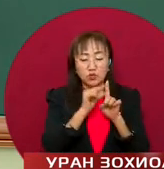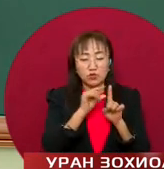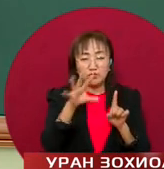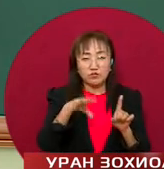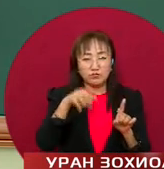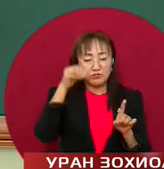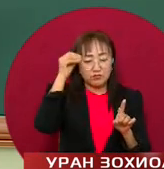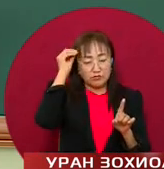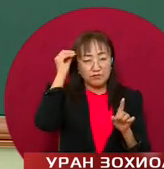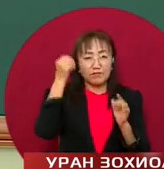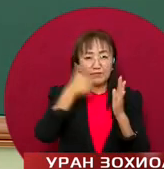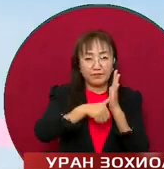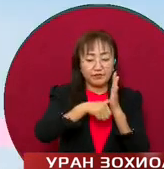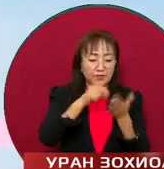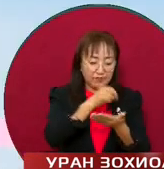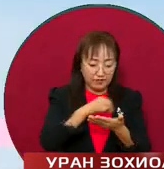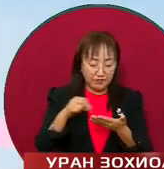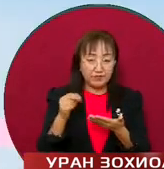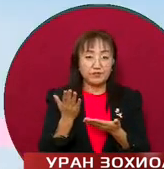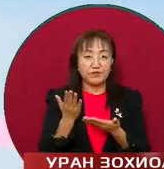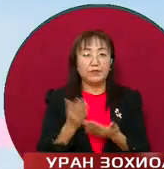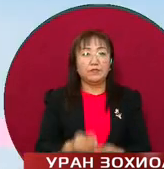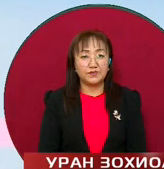дэвтэртээ бичиж байгаарай.